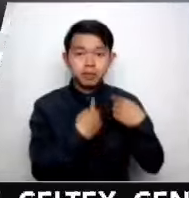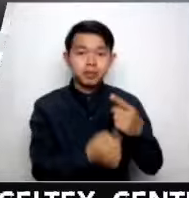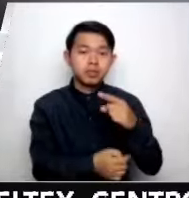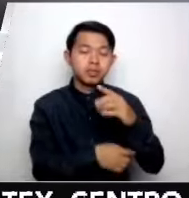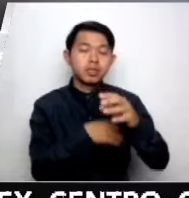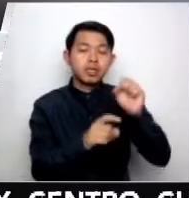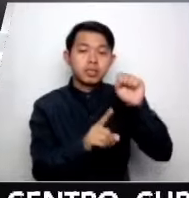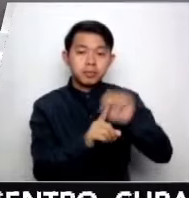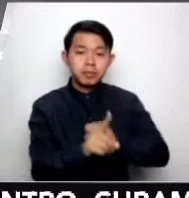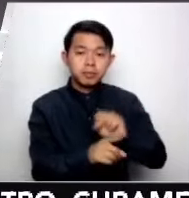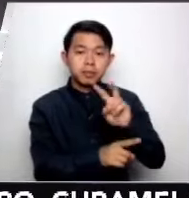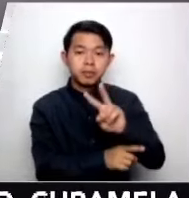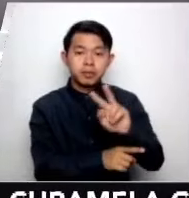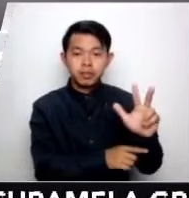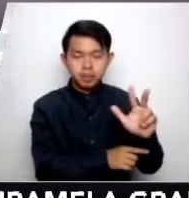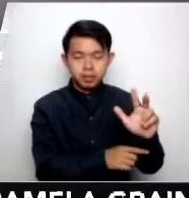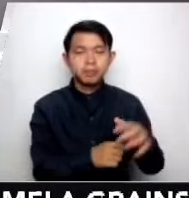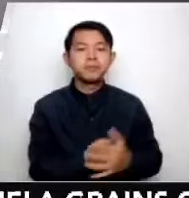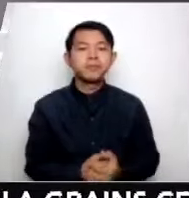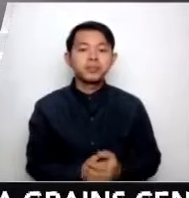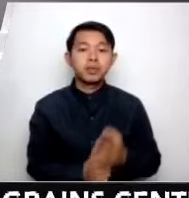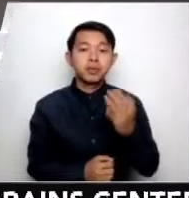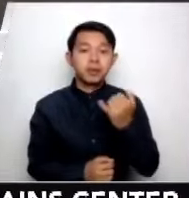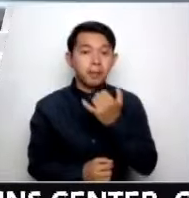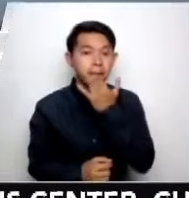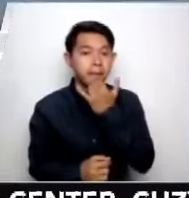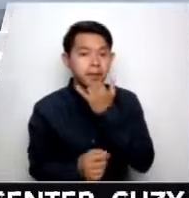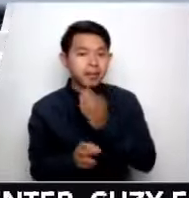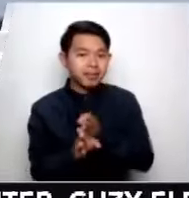pagk sa one way na